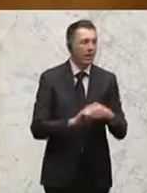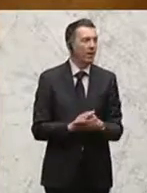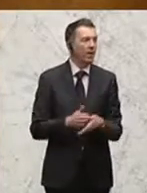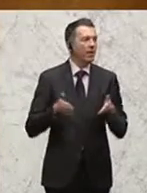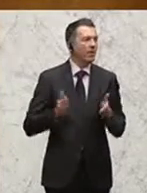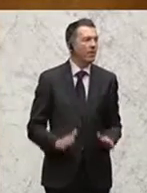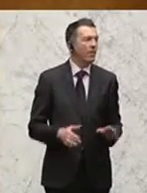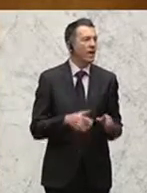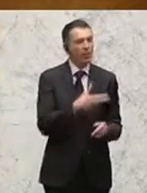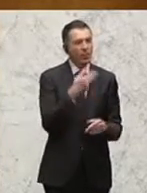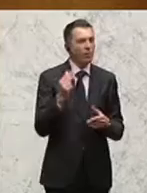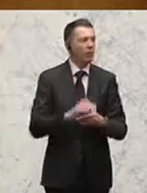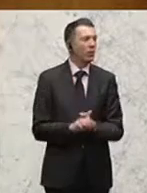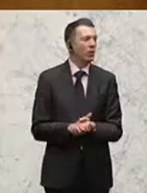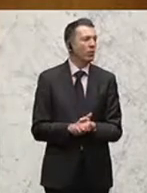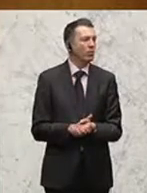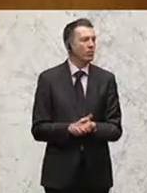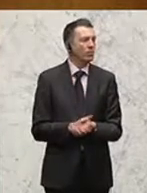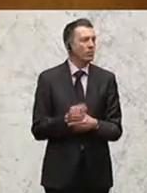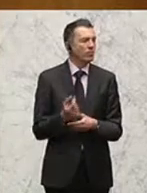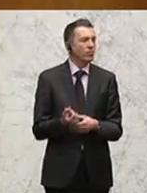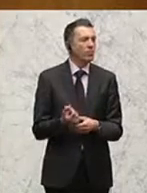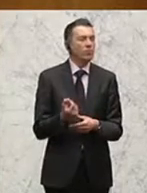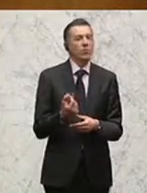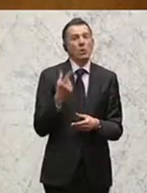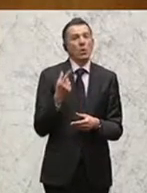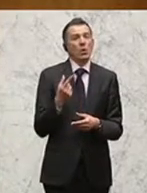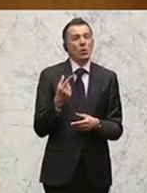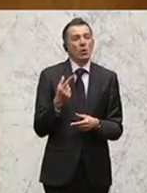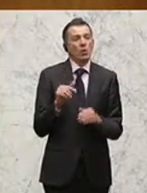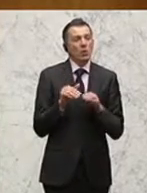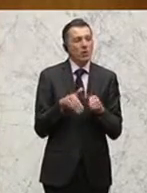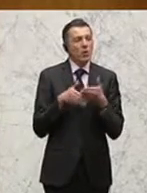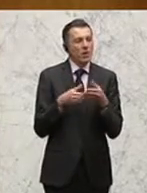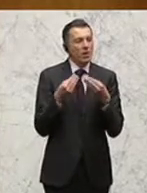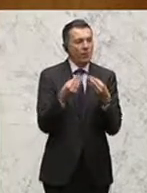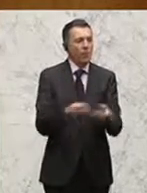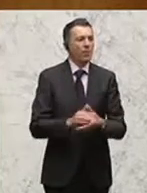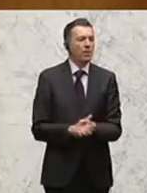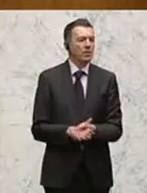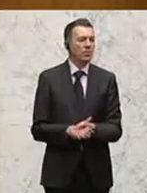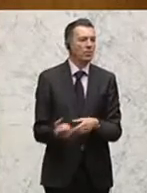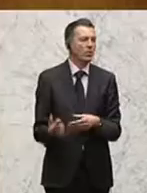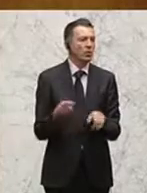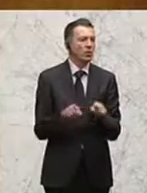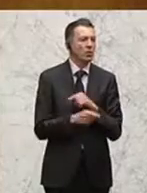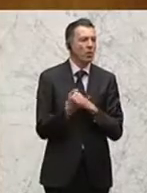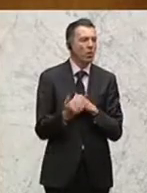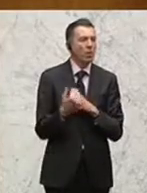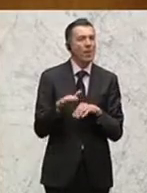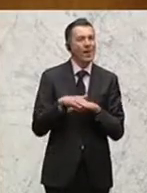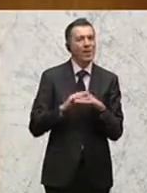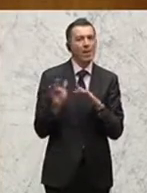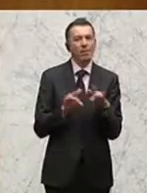der Zivilbevölkerung, die hier vor allem Schutz und Hilfe geben, wo es vor allem auch immer mehr